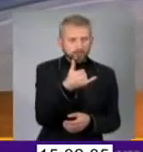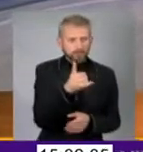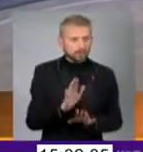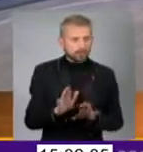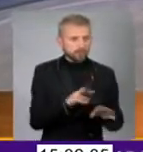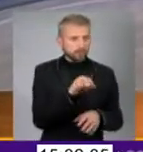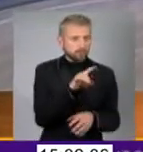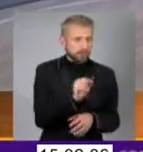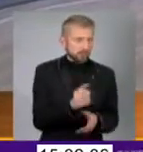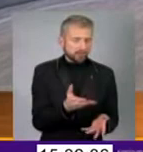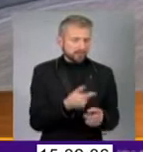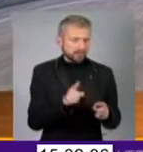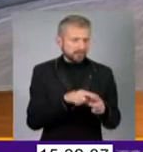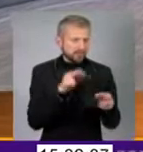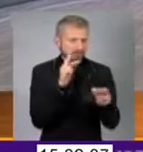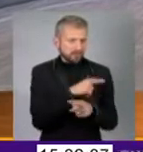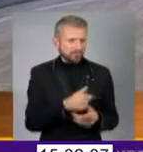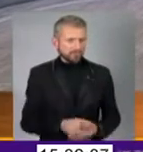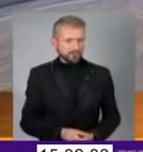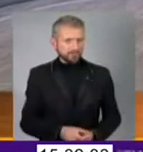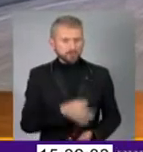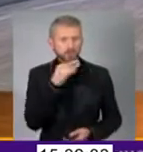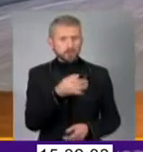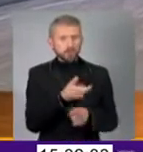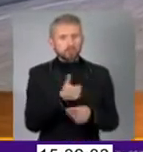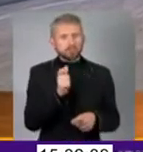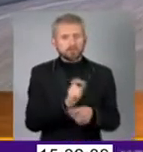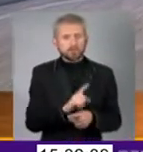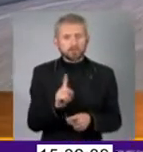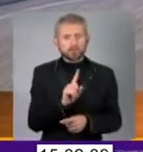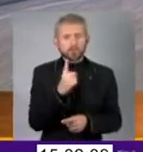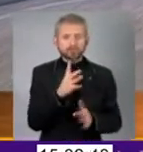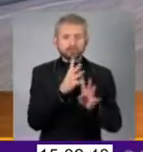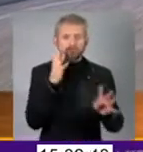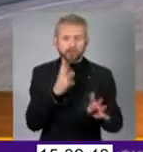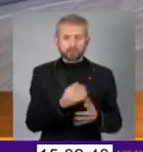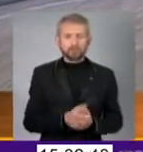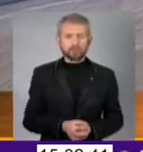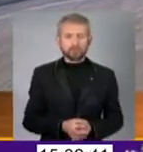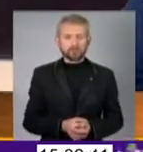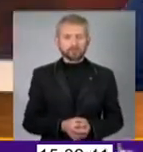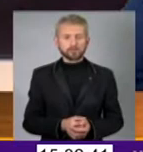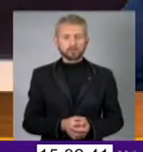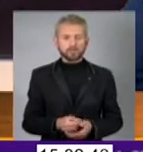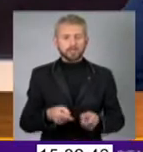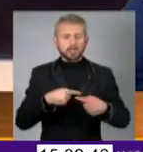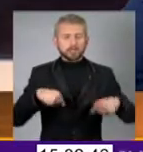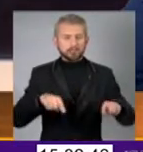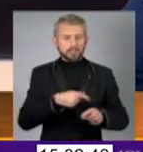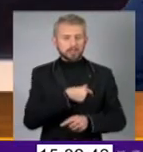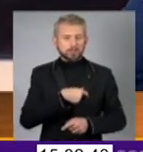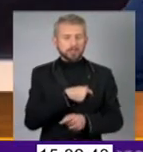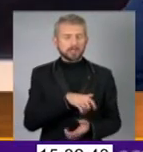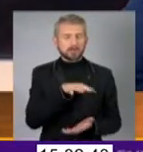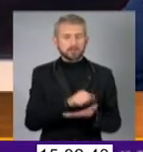заступників мера, як мінімум, ну, це не є коректно. Скажу більше, що в першу чергу, як це не звучить дивно, ми, депутати,